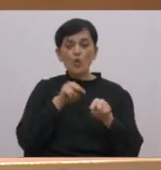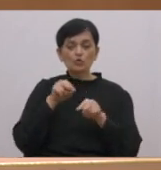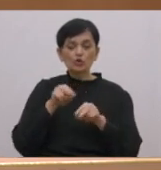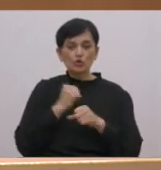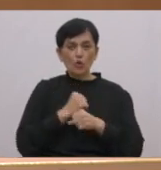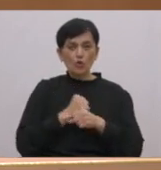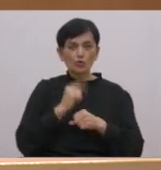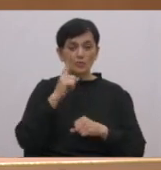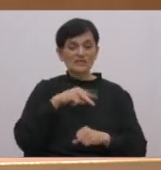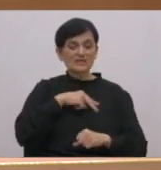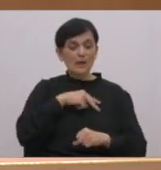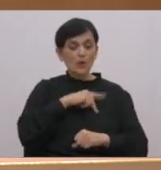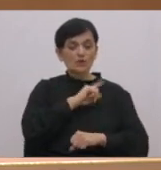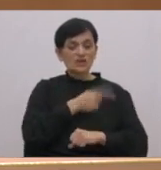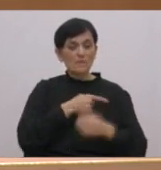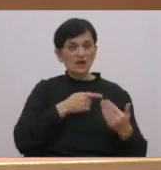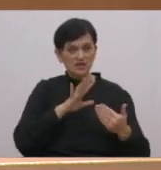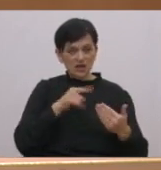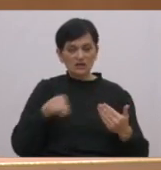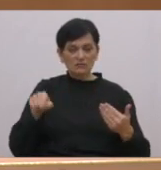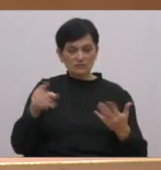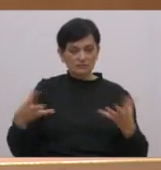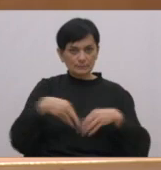არამხოლოდ საპარლამენტო ძალების მხრიდან.